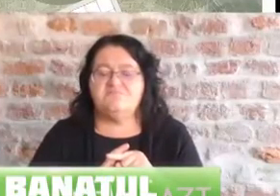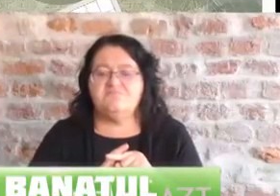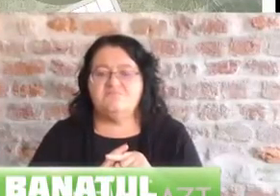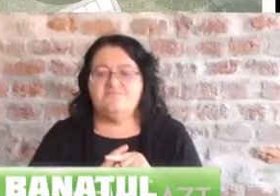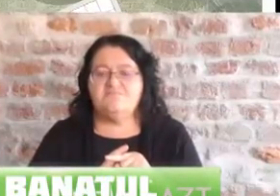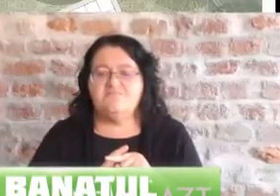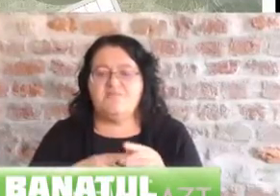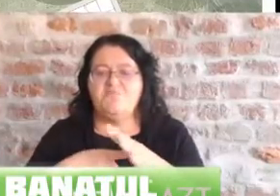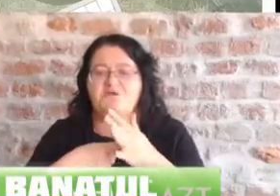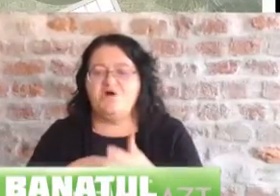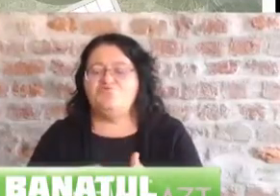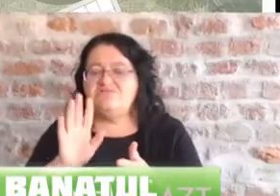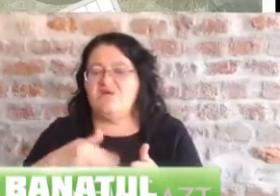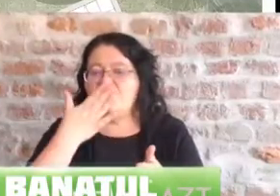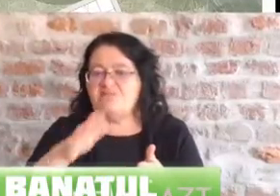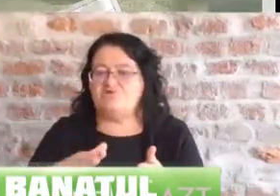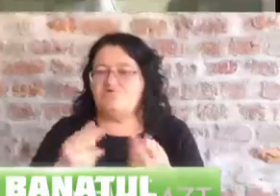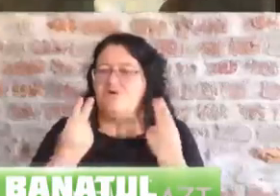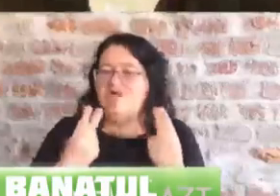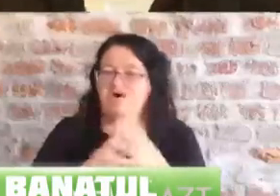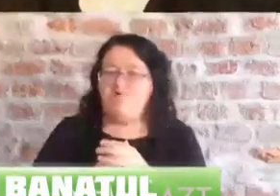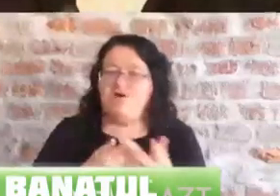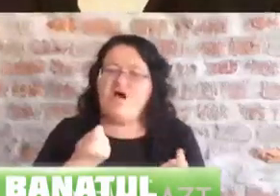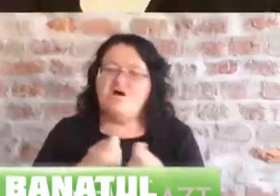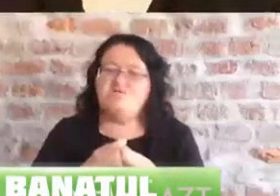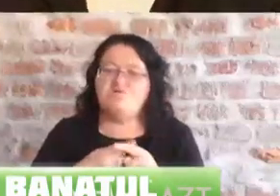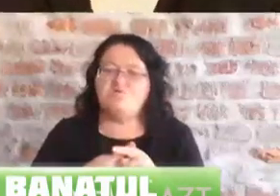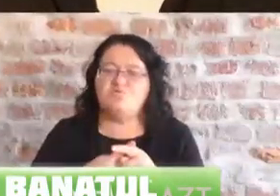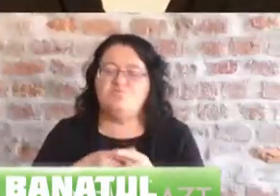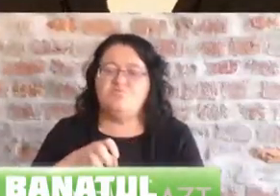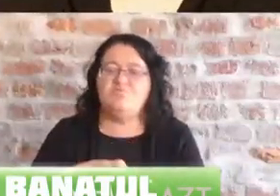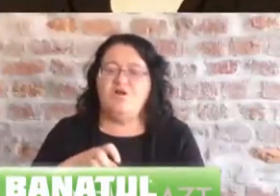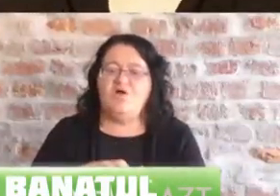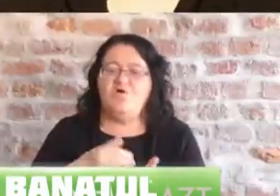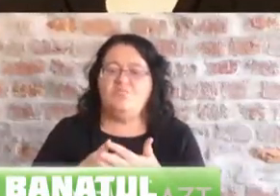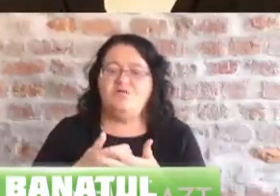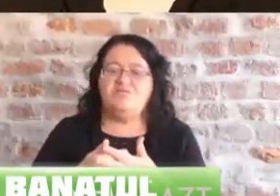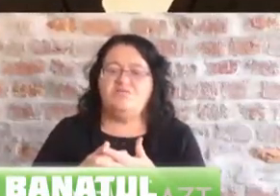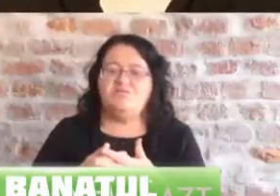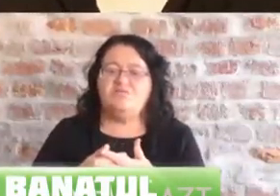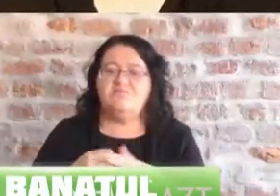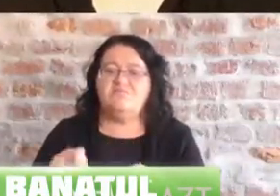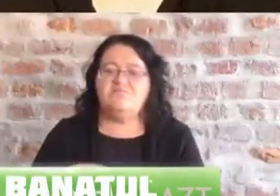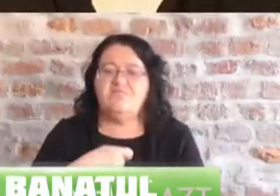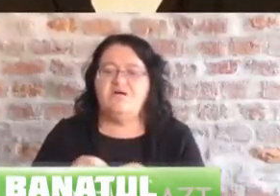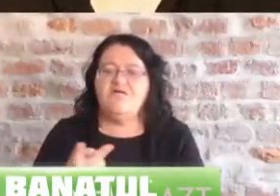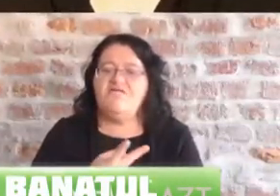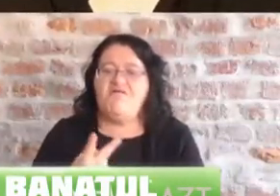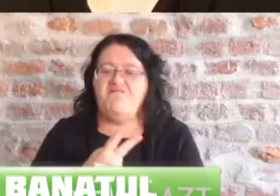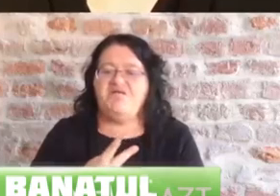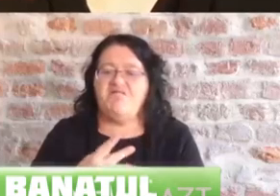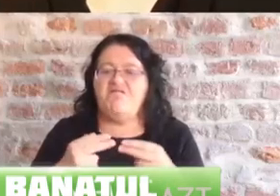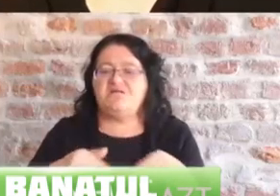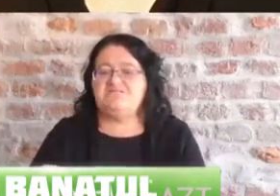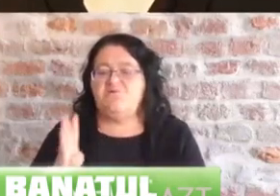să prin aceasta să aibă deja o funcțiune, plus asociat cu o funcție de cafenea, bar, ar